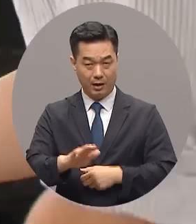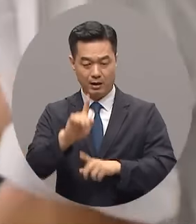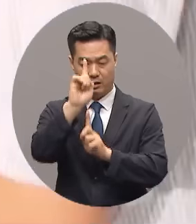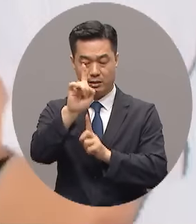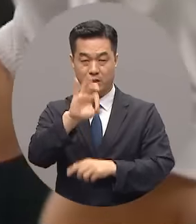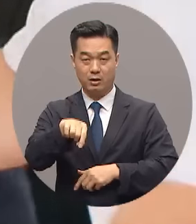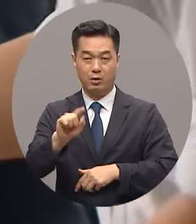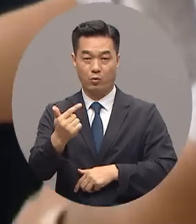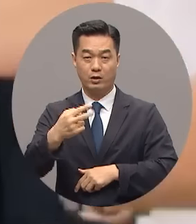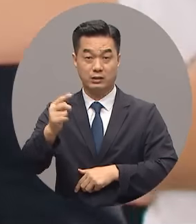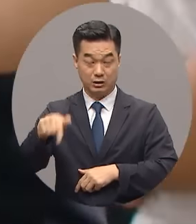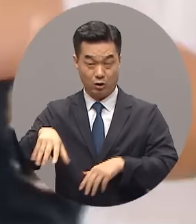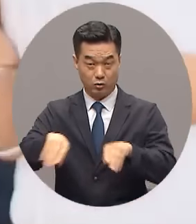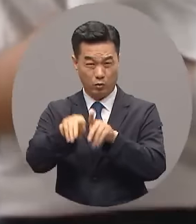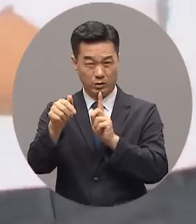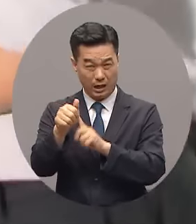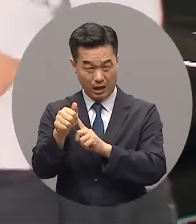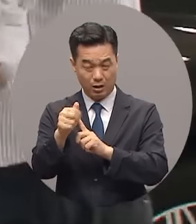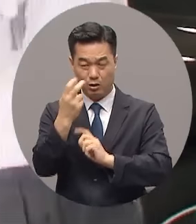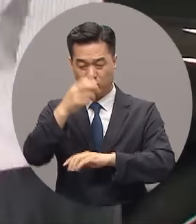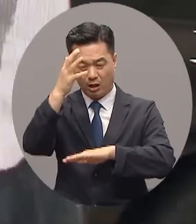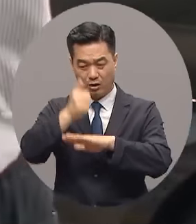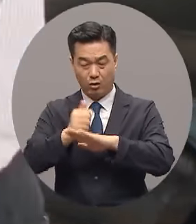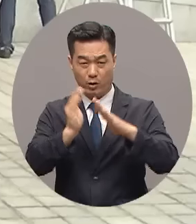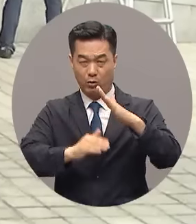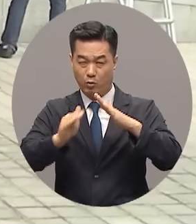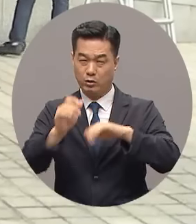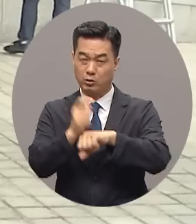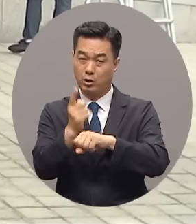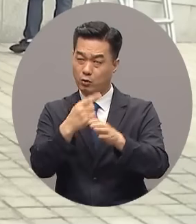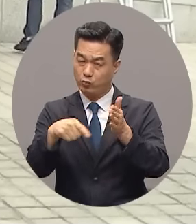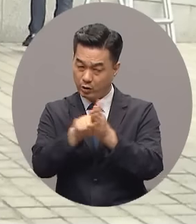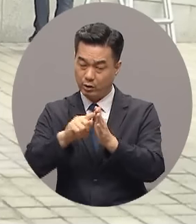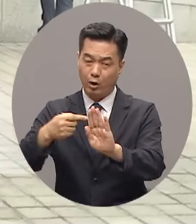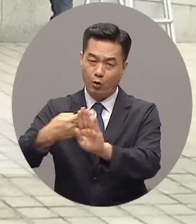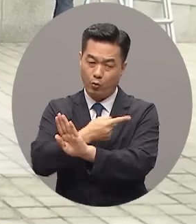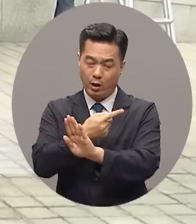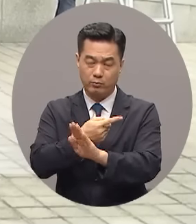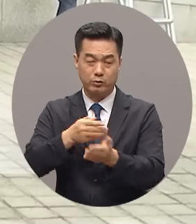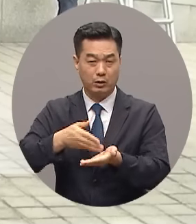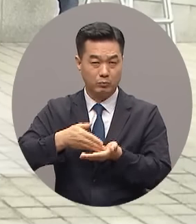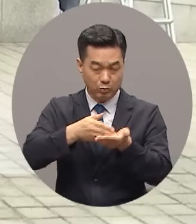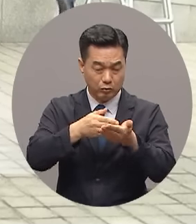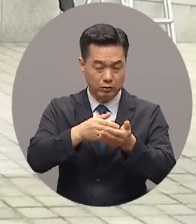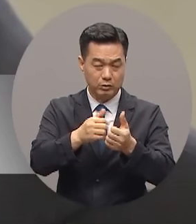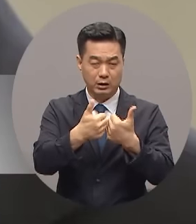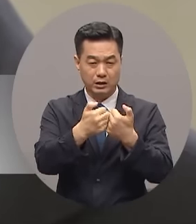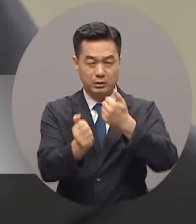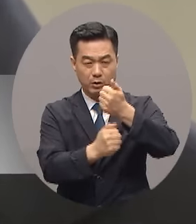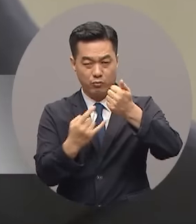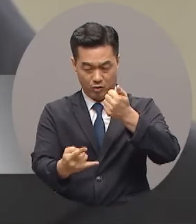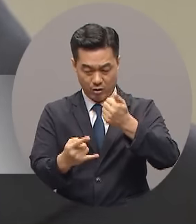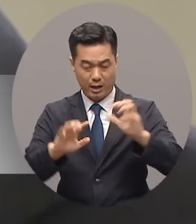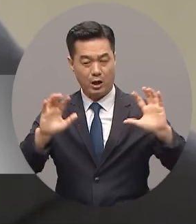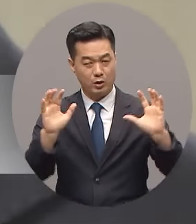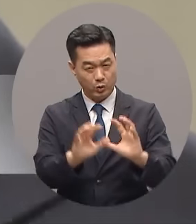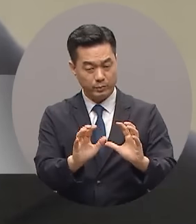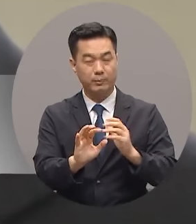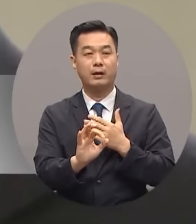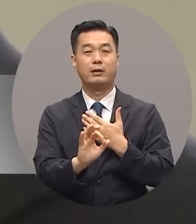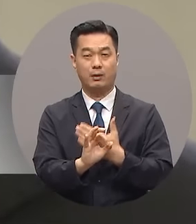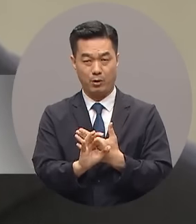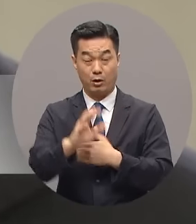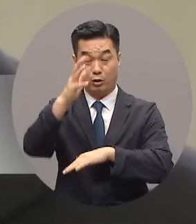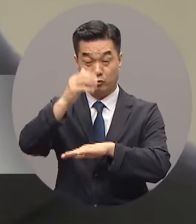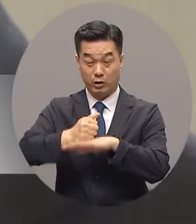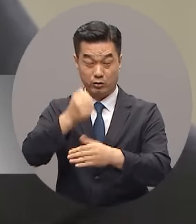총장이 수사 결과의 공정성을 담보하기 위해 외부 의견을 듣는 검찰 수사심의 위원회를 직권으로 소집한다면